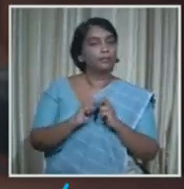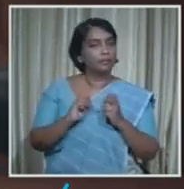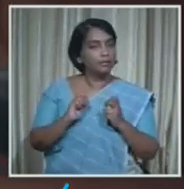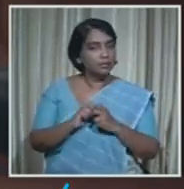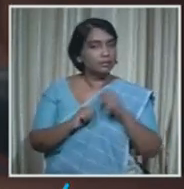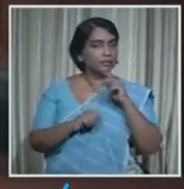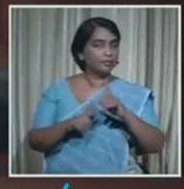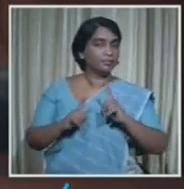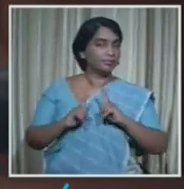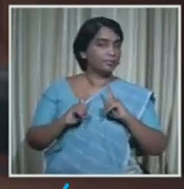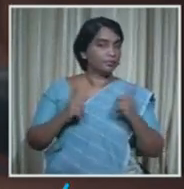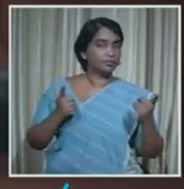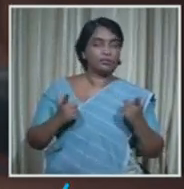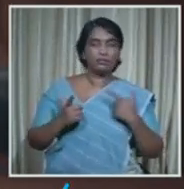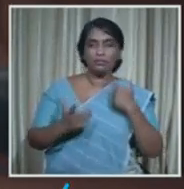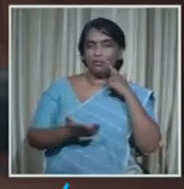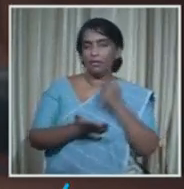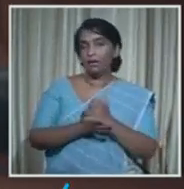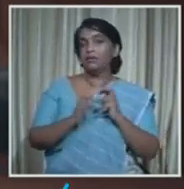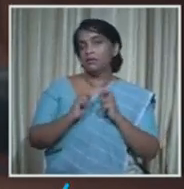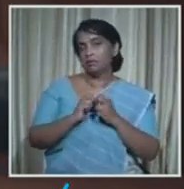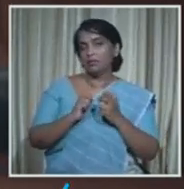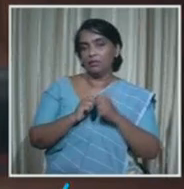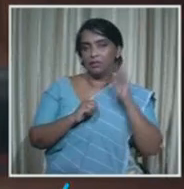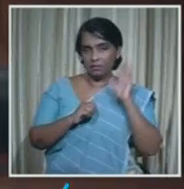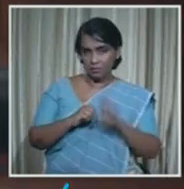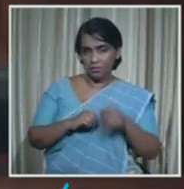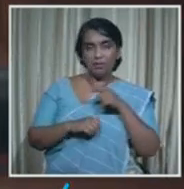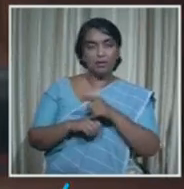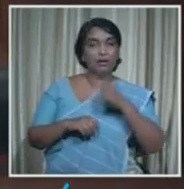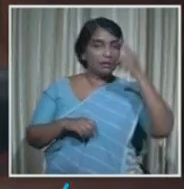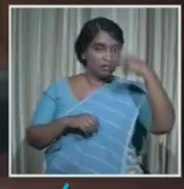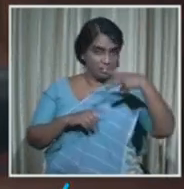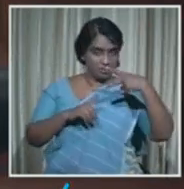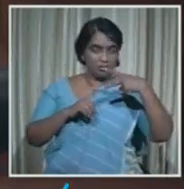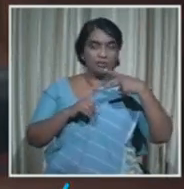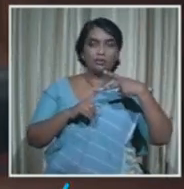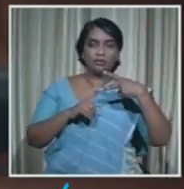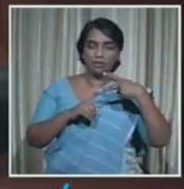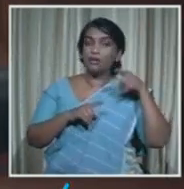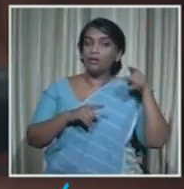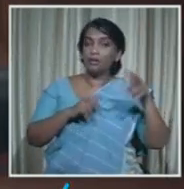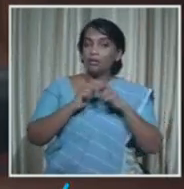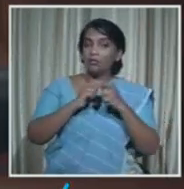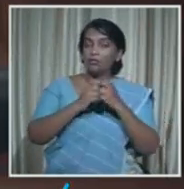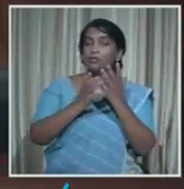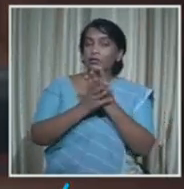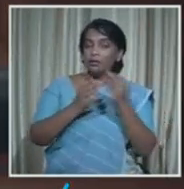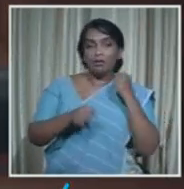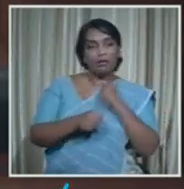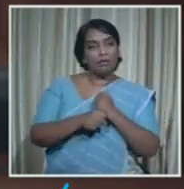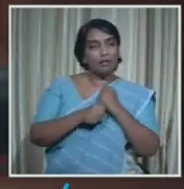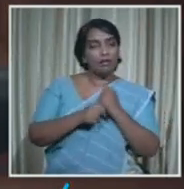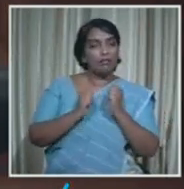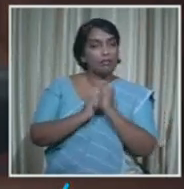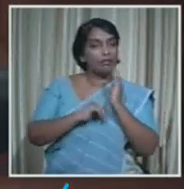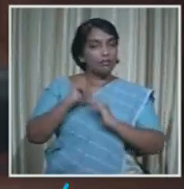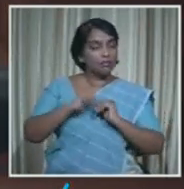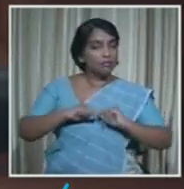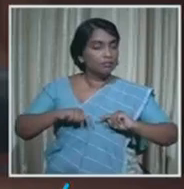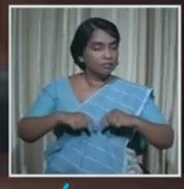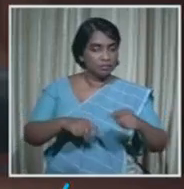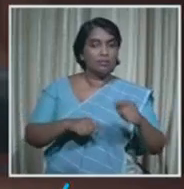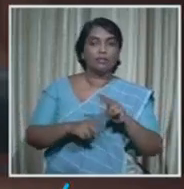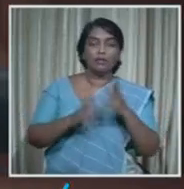ඔවුන්ගේ ජීවිතවලට වද වේදනාවන් ලක් කරලා තිබුණා දෙවැනි එක ඒවා විසඳීම සඳහා ආණ්ඩුව ගනු ලැබුණ ක්‍රියාමාර්ග